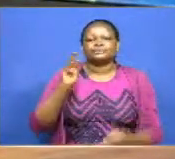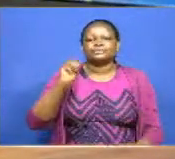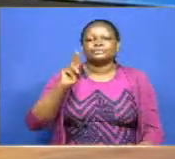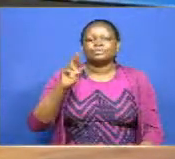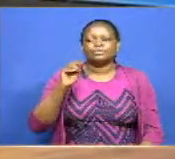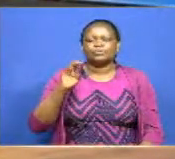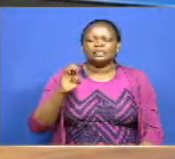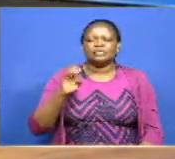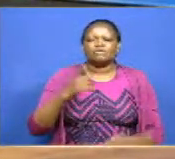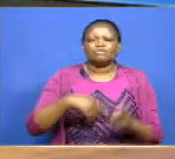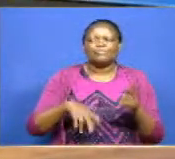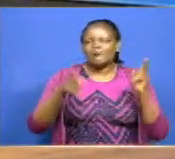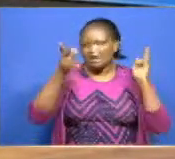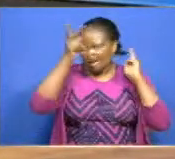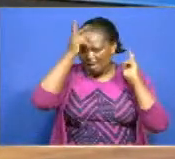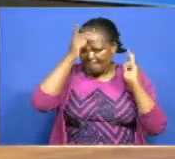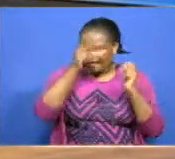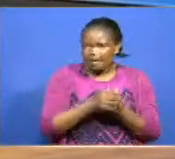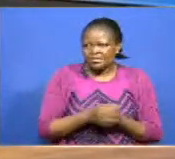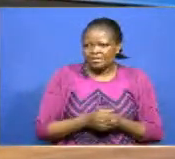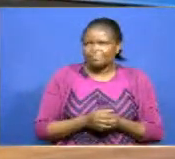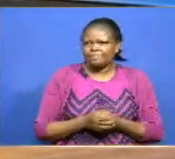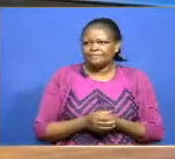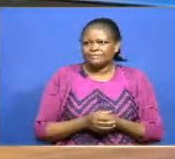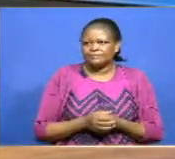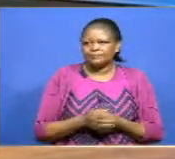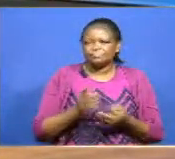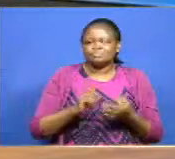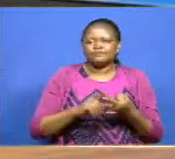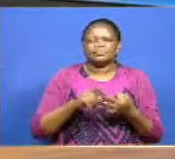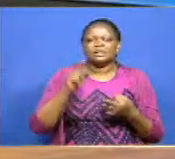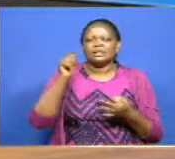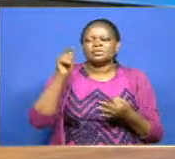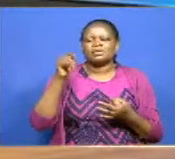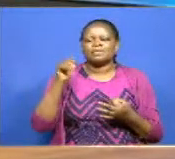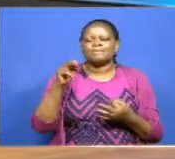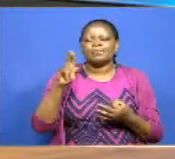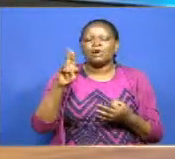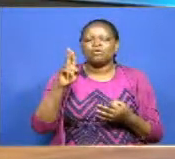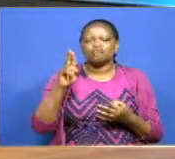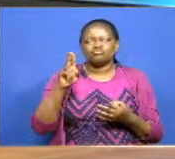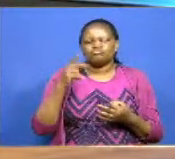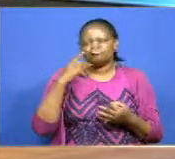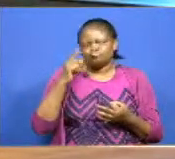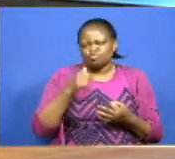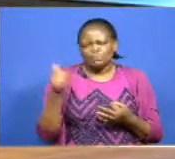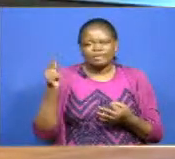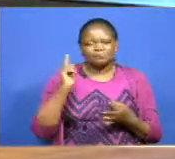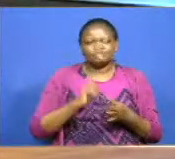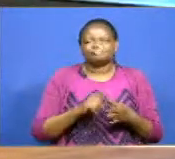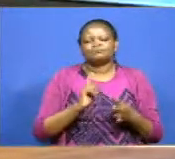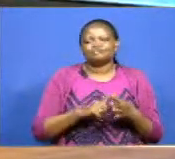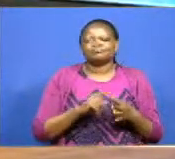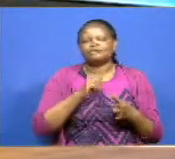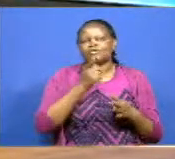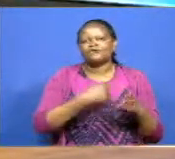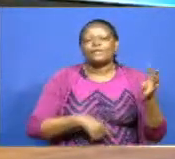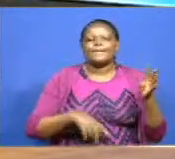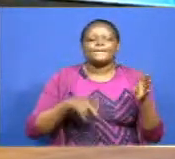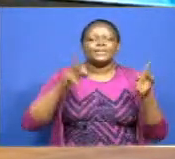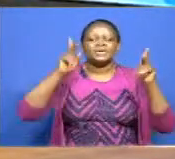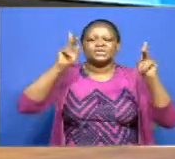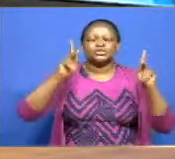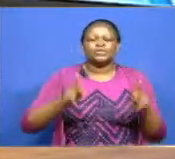kutoka Kakamega, presenter present from Timau anasema anaitwa Double Longa. Mwingine anasema anatazama kutoka